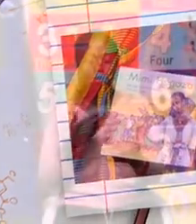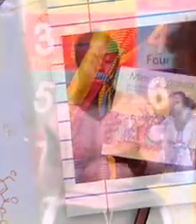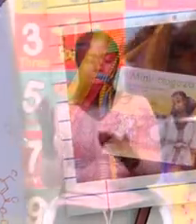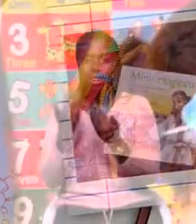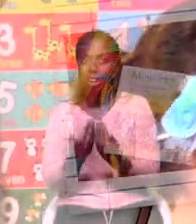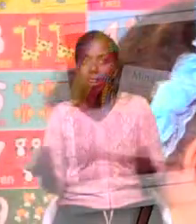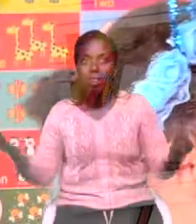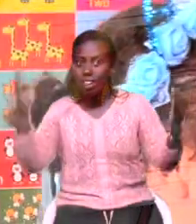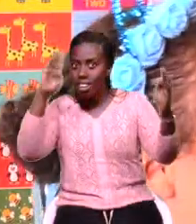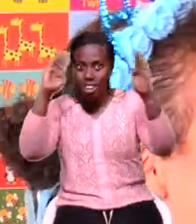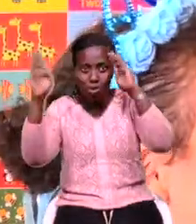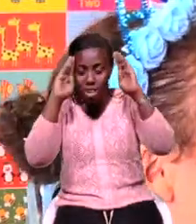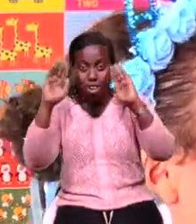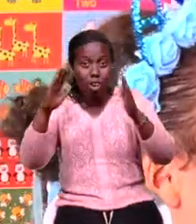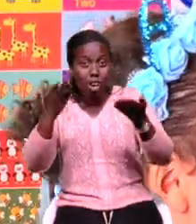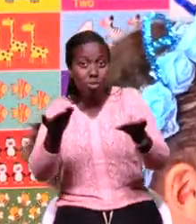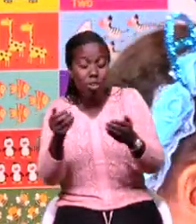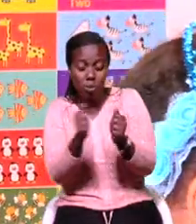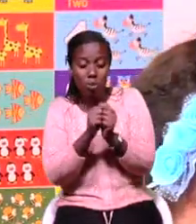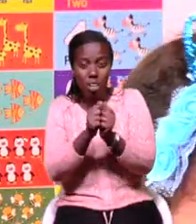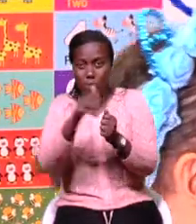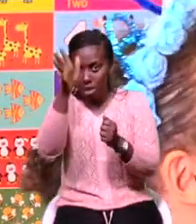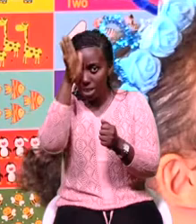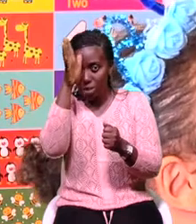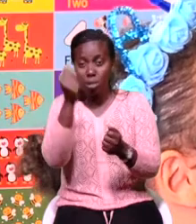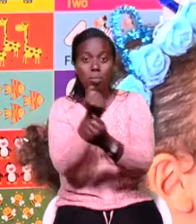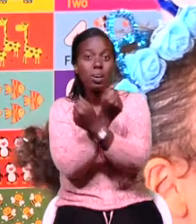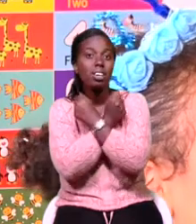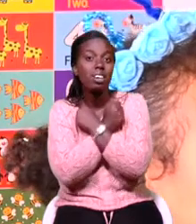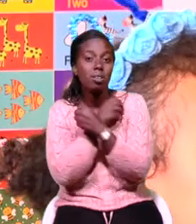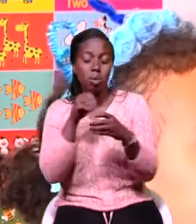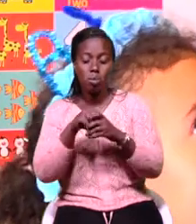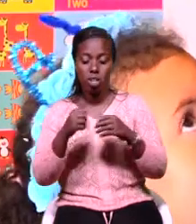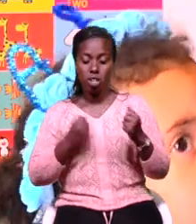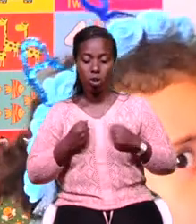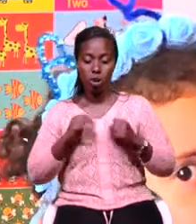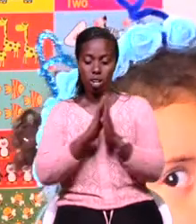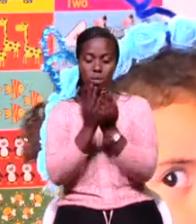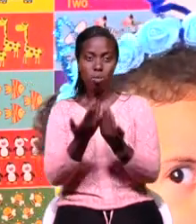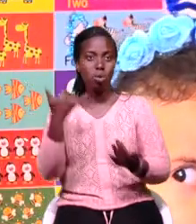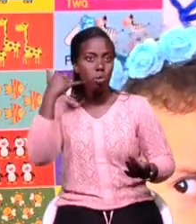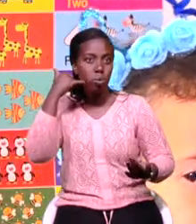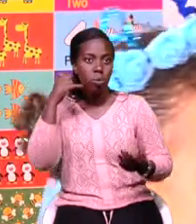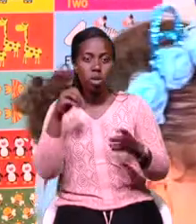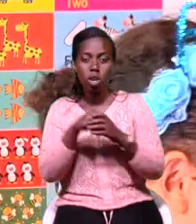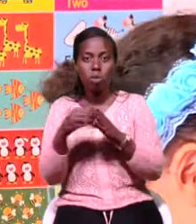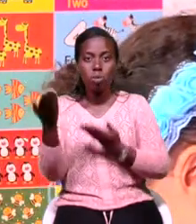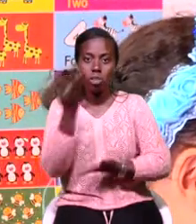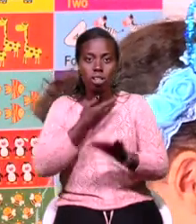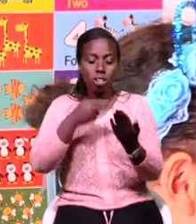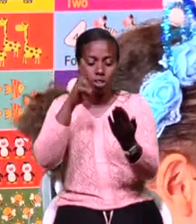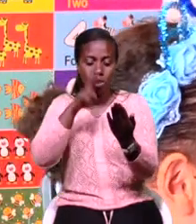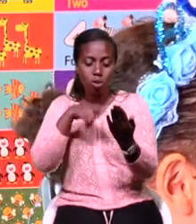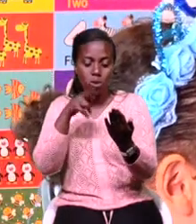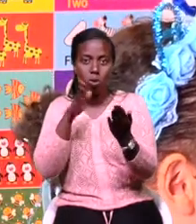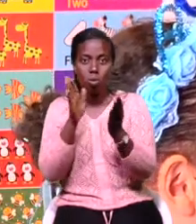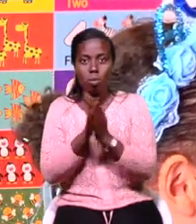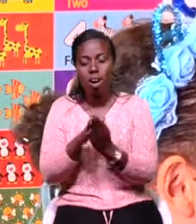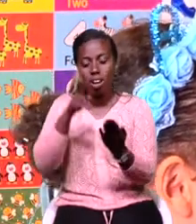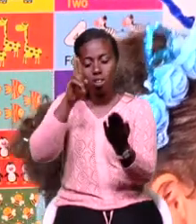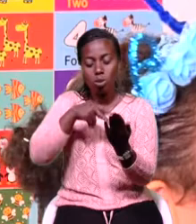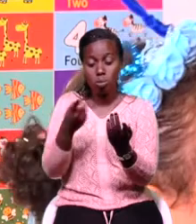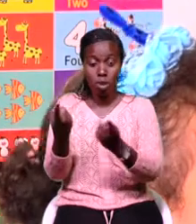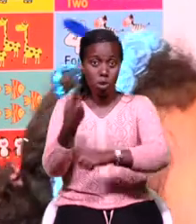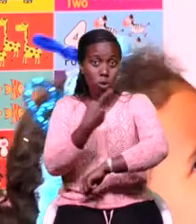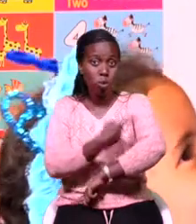abana muraho amakuru muri kumwe na papa yambe wo muri Rwanda Bookmobile mu kiganiro soma ansome uyu